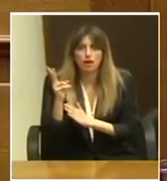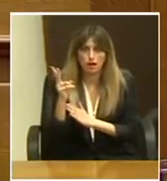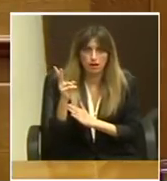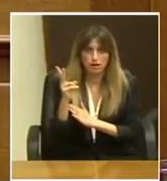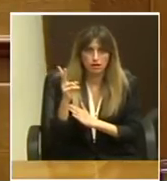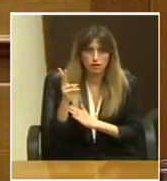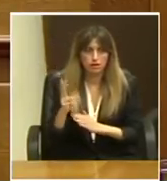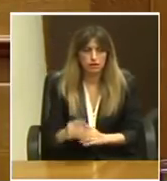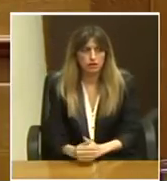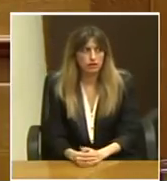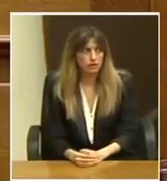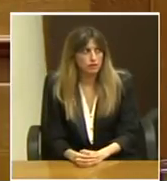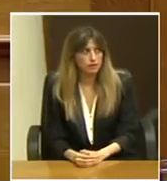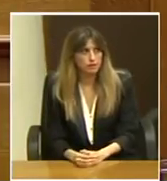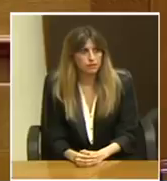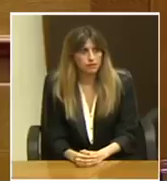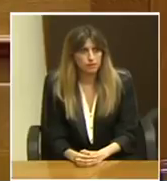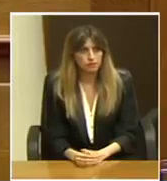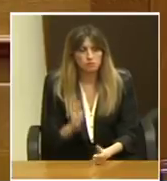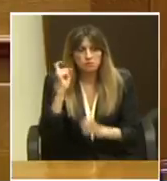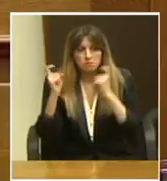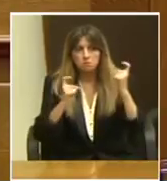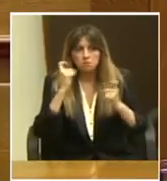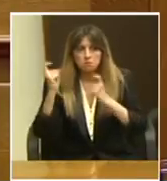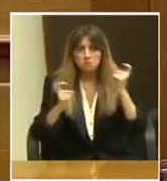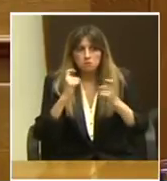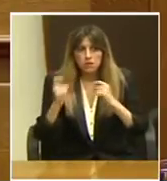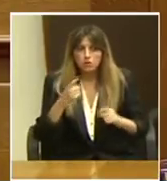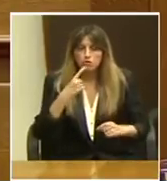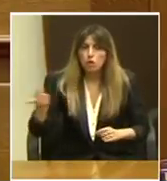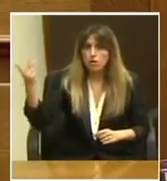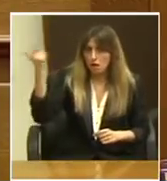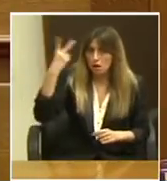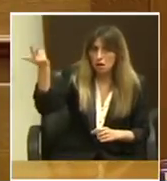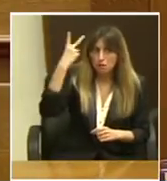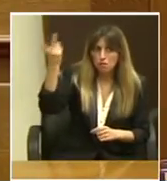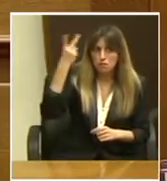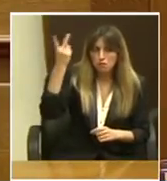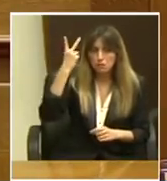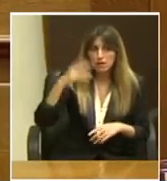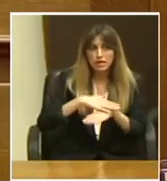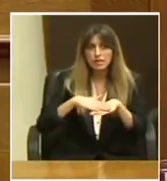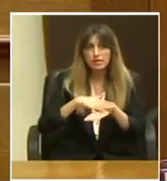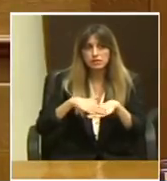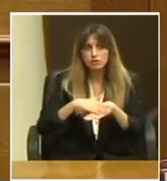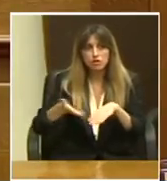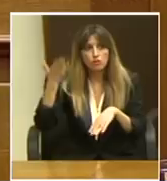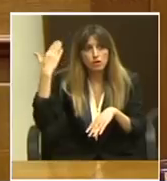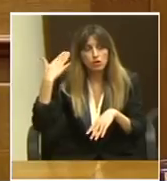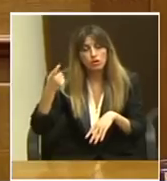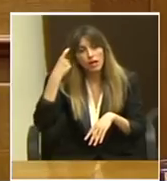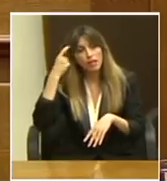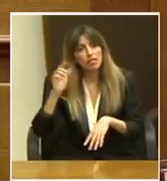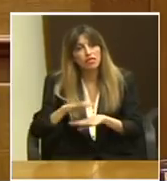μας κανινοβολείτε εδώ και μας λέτε ότι είμαστε αυτό και εκείνο, δεν ξέρατε τι έλεγε η ενδιάμεση συμφωνία?